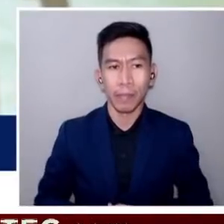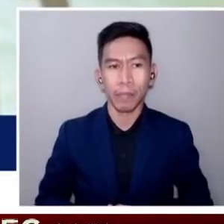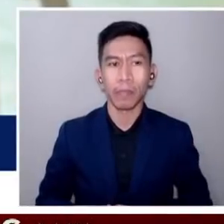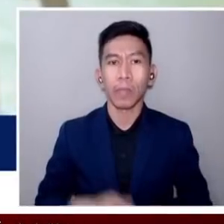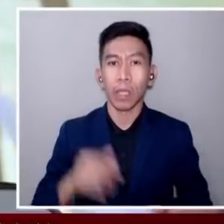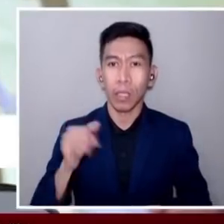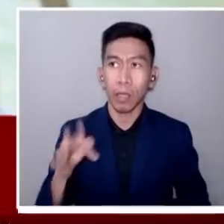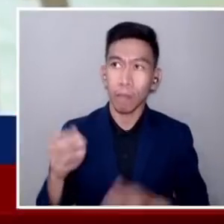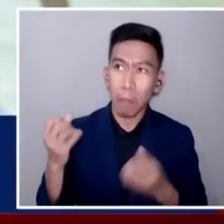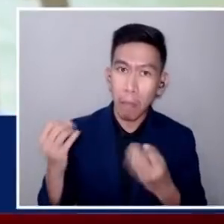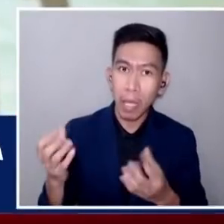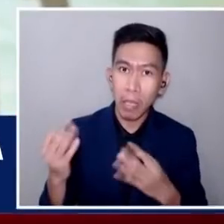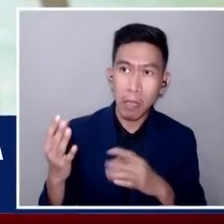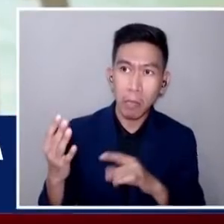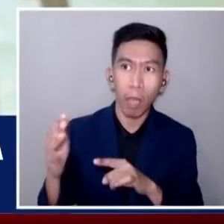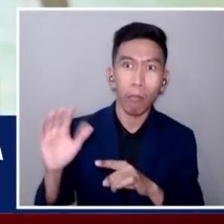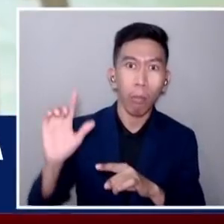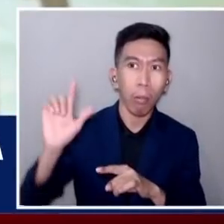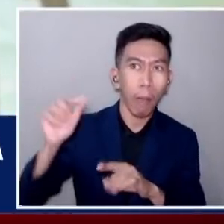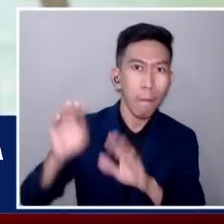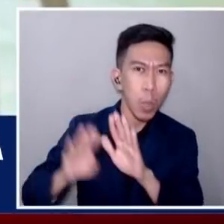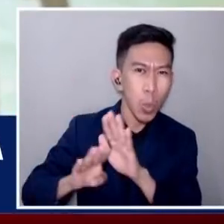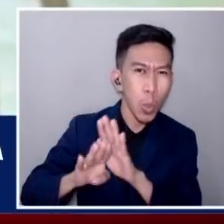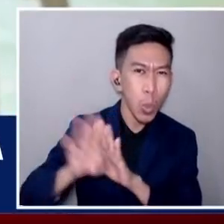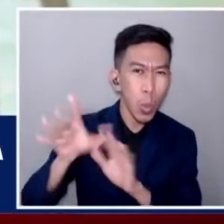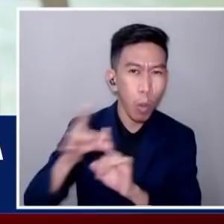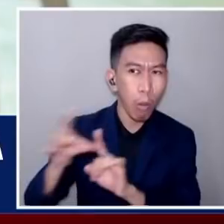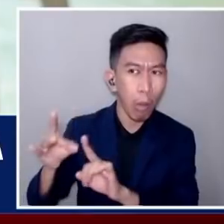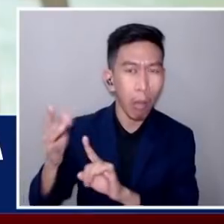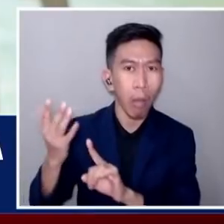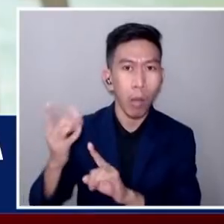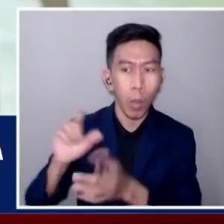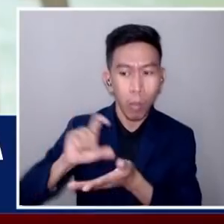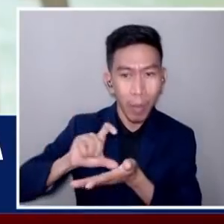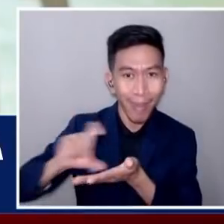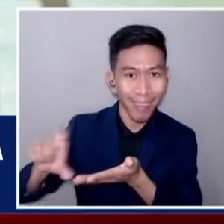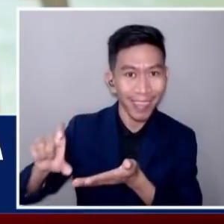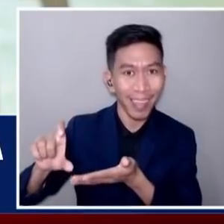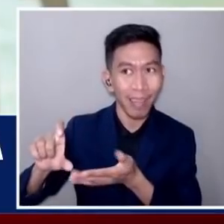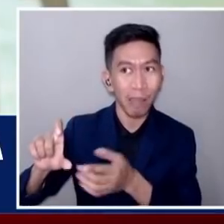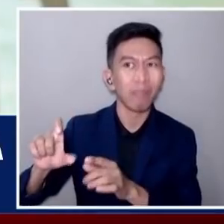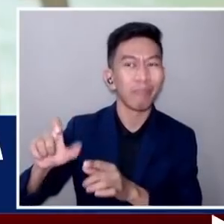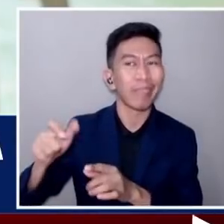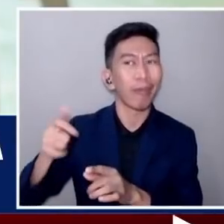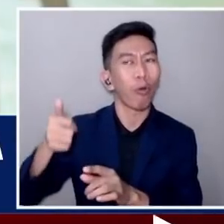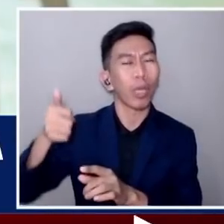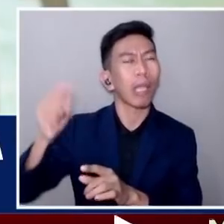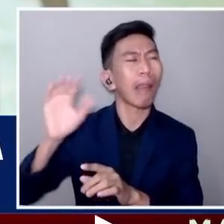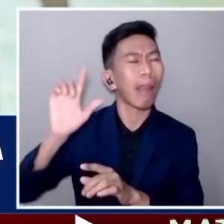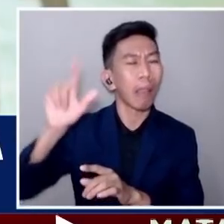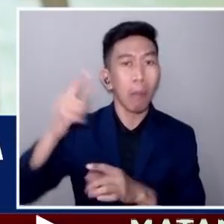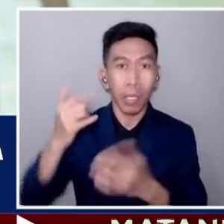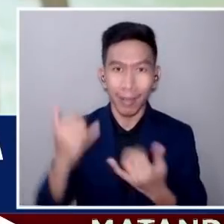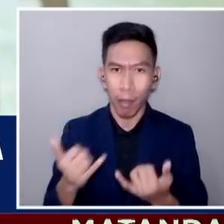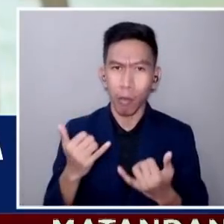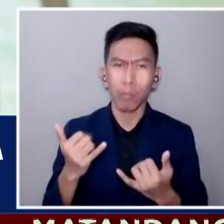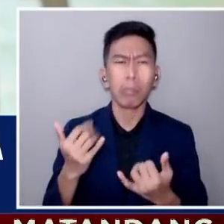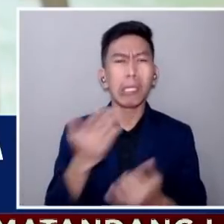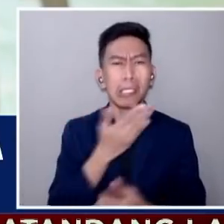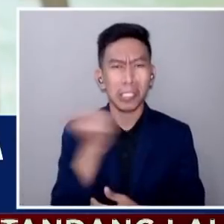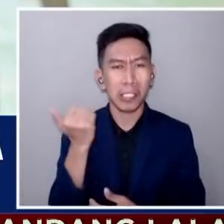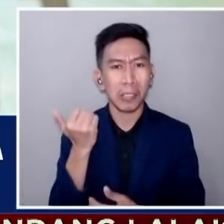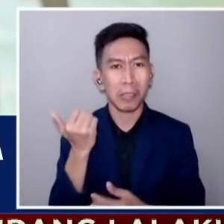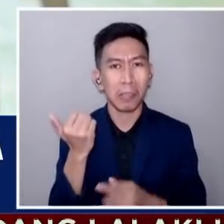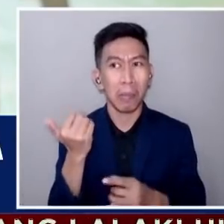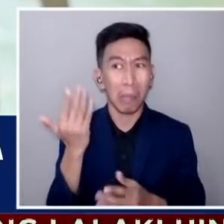magkapabakuna, baka po maubos na yung bakuna natin. At is yung ngayon po na unti lang, hindi masyadong marami, hindi masyadong crowded, tinutuloy ko na po